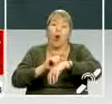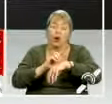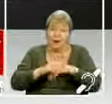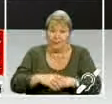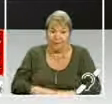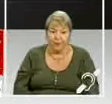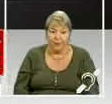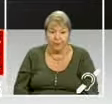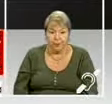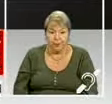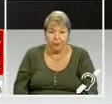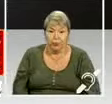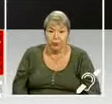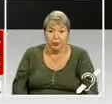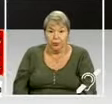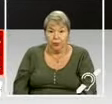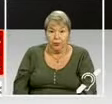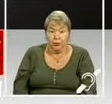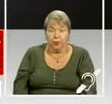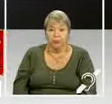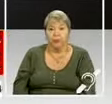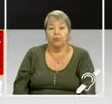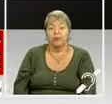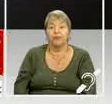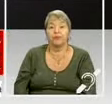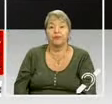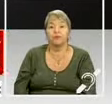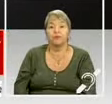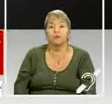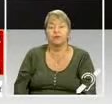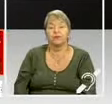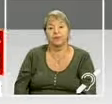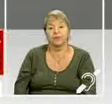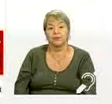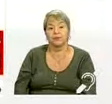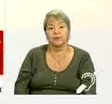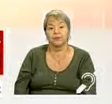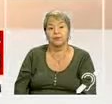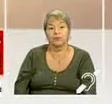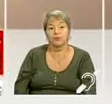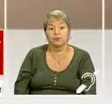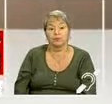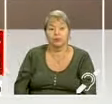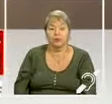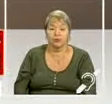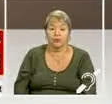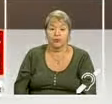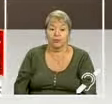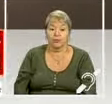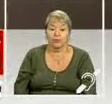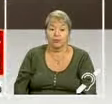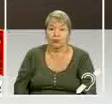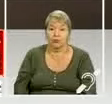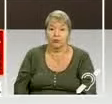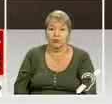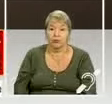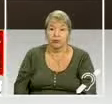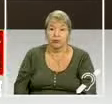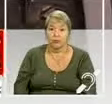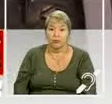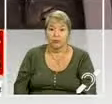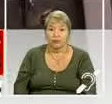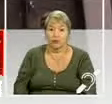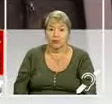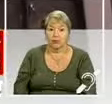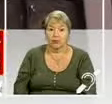Interpretarea noastră este că toți consumatorii care au un singur loc de consum, în ipoteza în